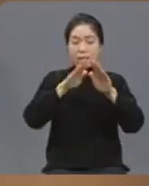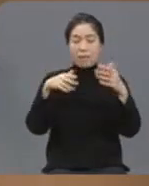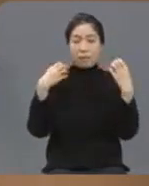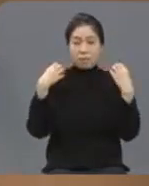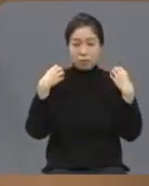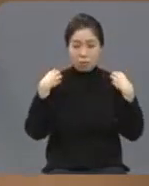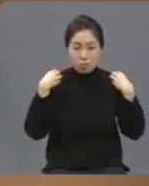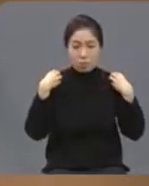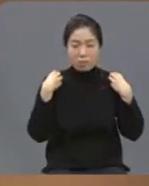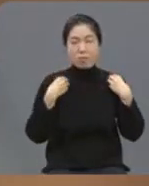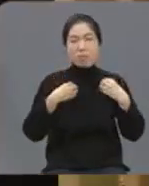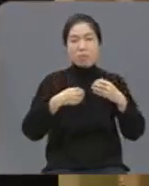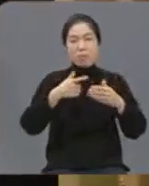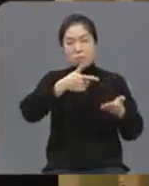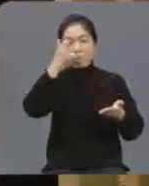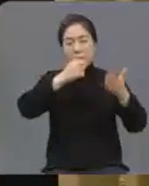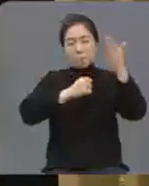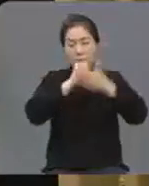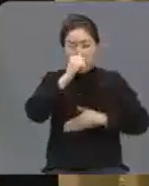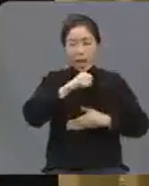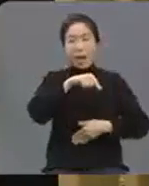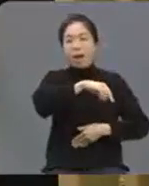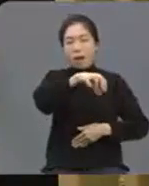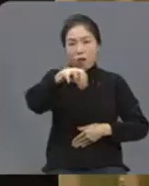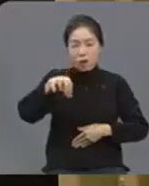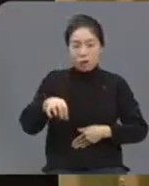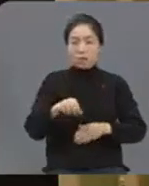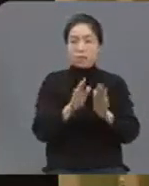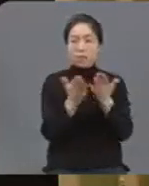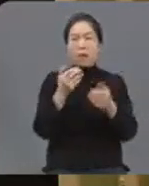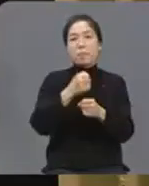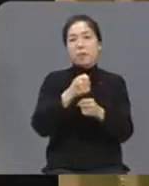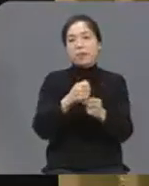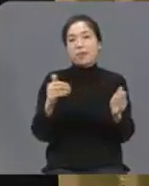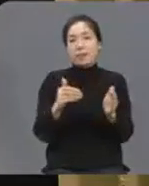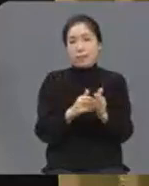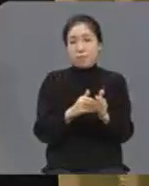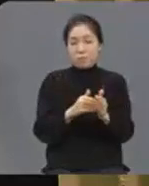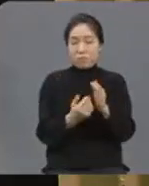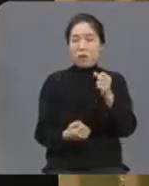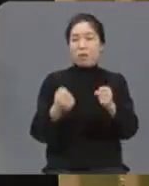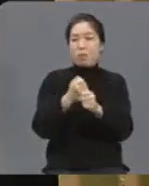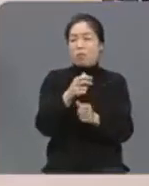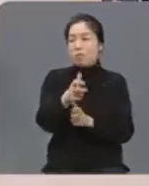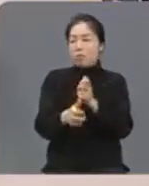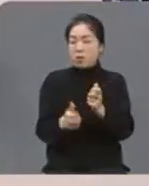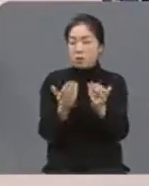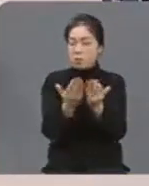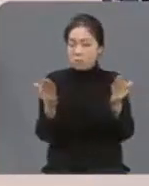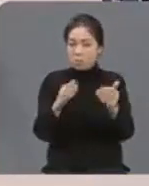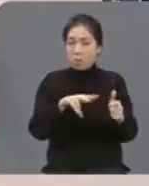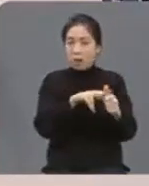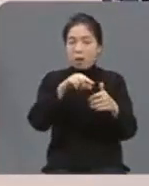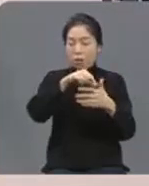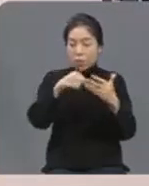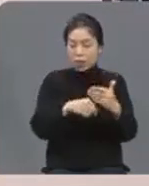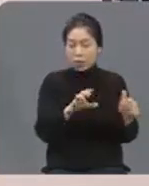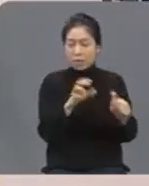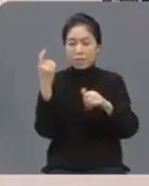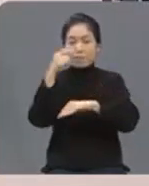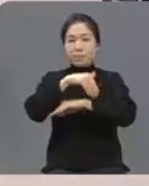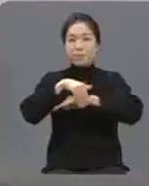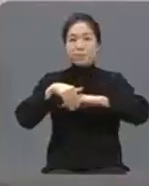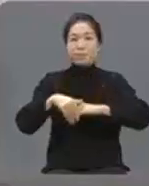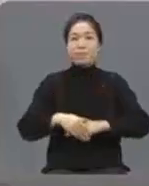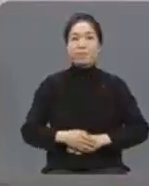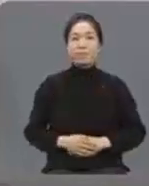탄을 중심으로 구성했습니다 이번 사진 자료집은 옛전남도청 보관 사업의 전시 콘텐츠로도 활용될